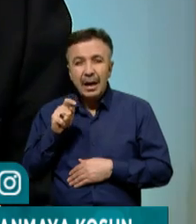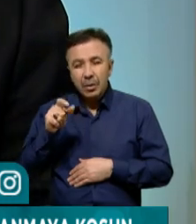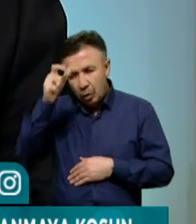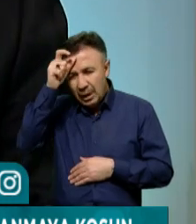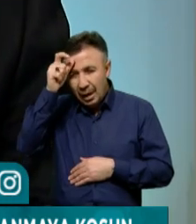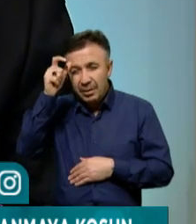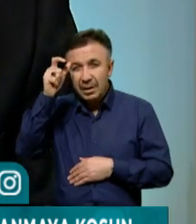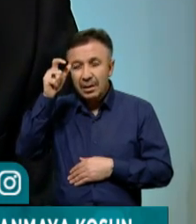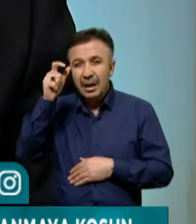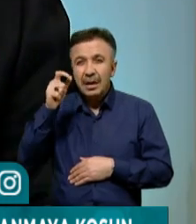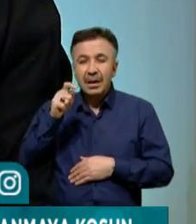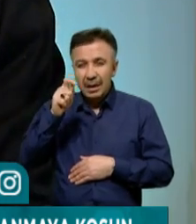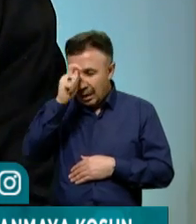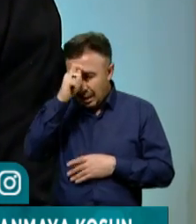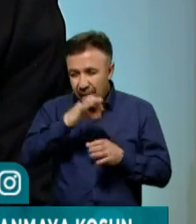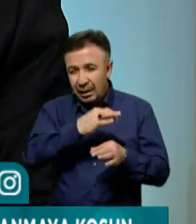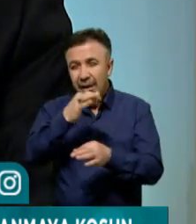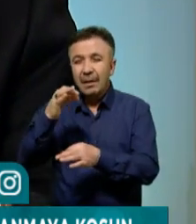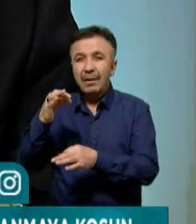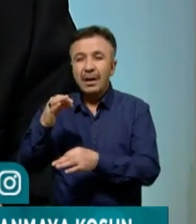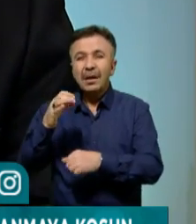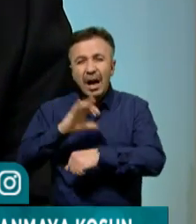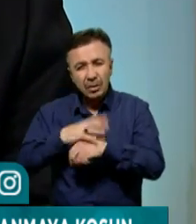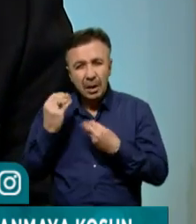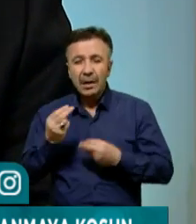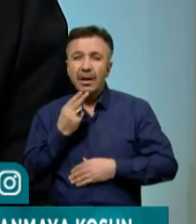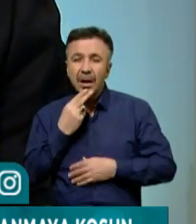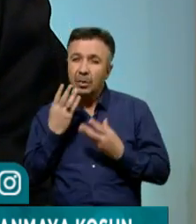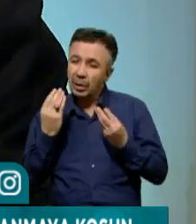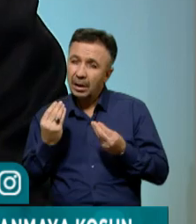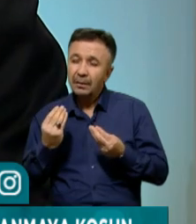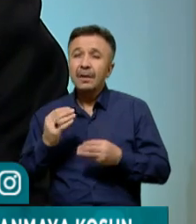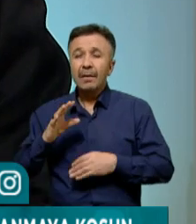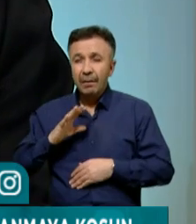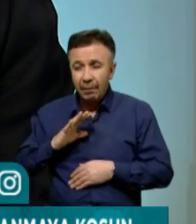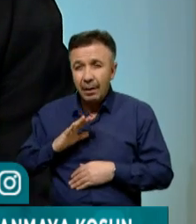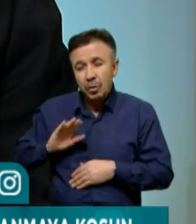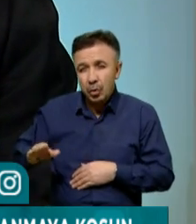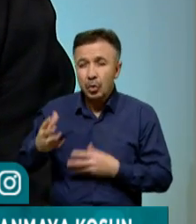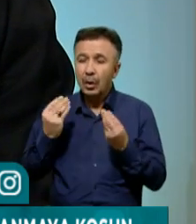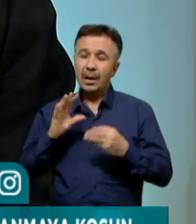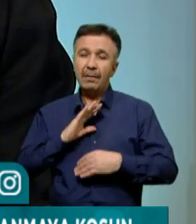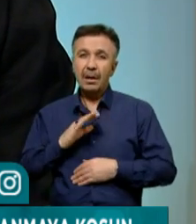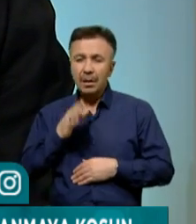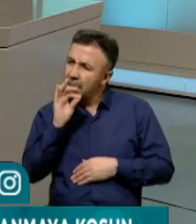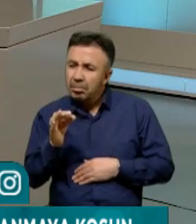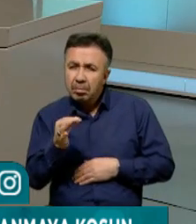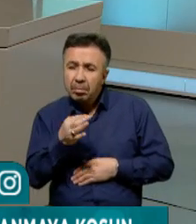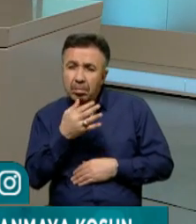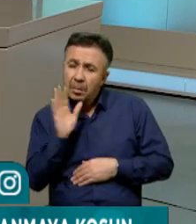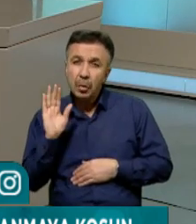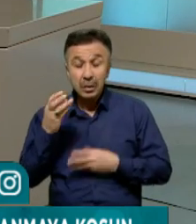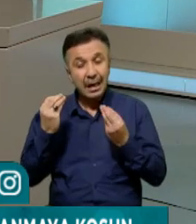var, hasta olanlar var, çocuk olanlar var, kadın olanlar var. Biz bilmiyoruz ki kim nedir. Yine hüsnü zan devreye giriyor